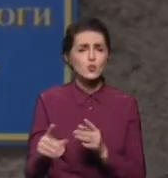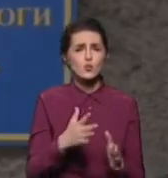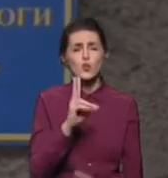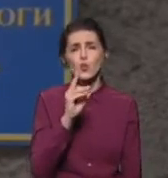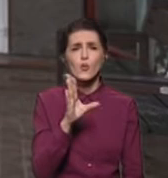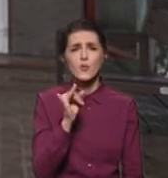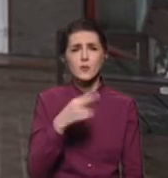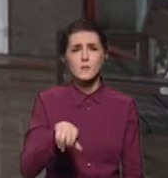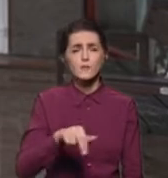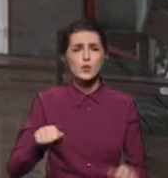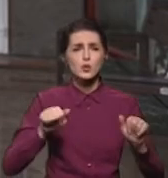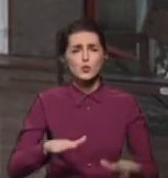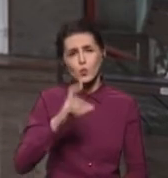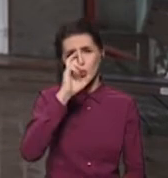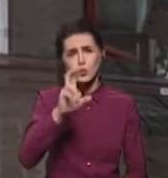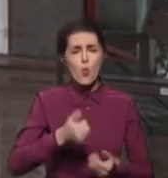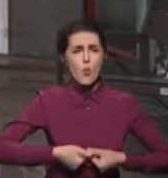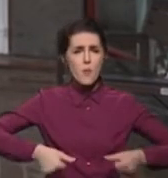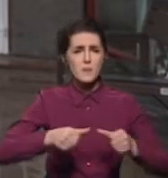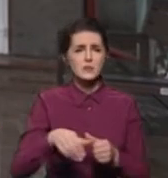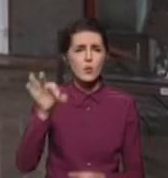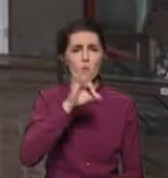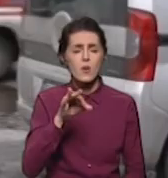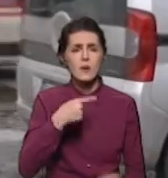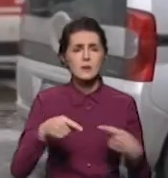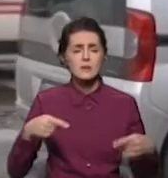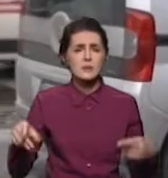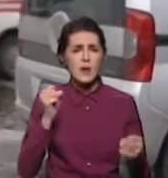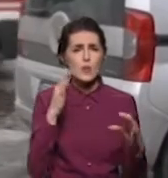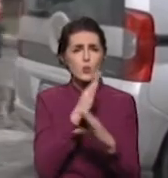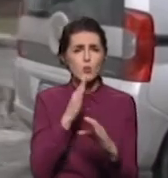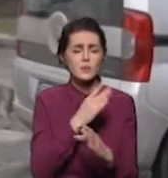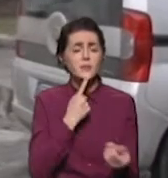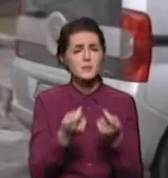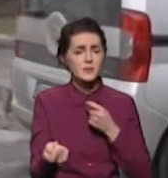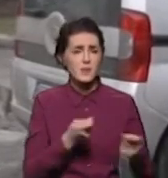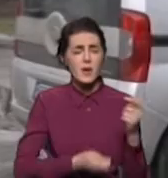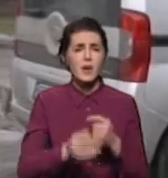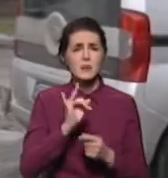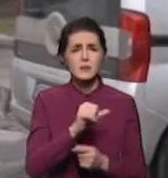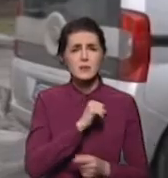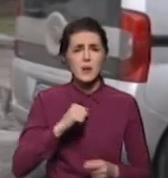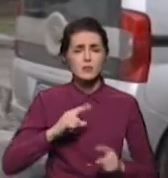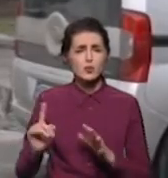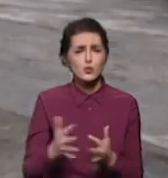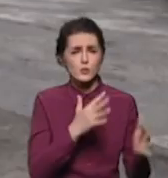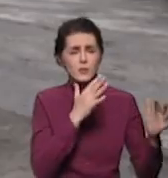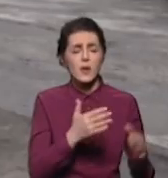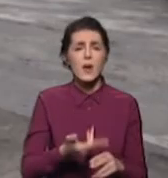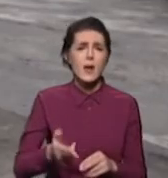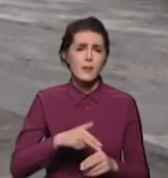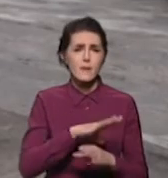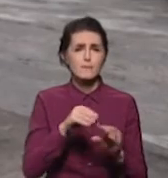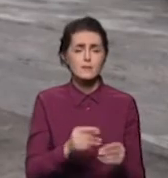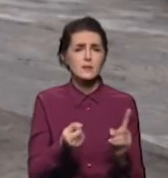ковіду. Рішення Державної комісії з питань техногенно-екологічної безпеки та надзвичайних ситуацій